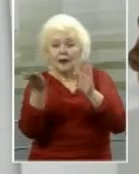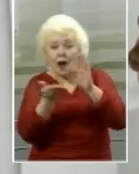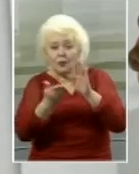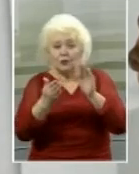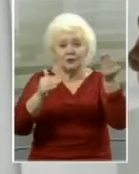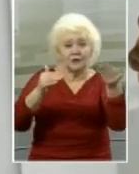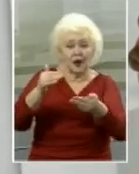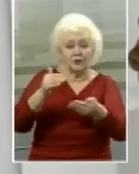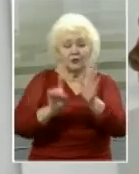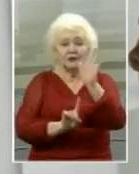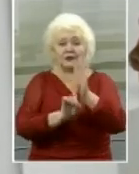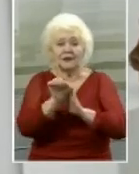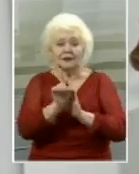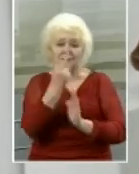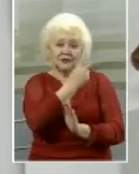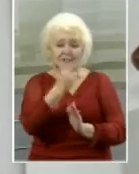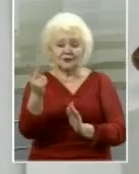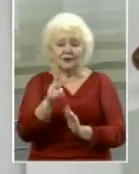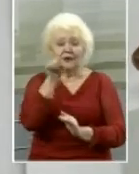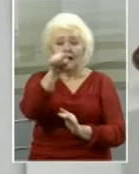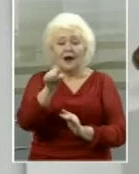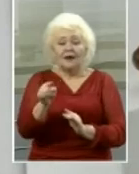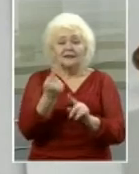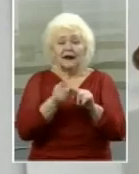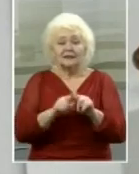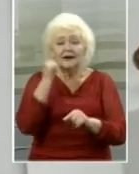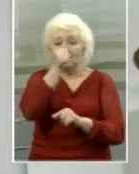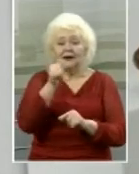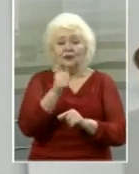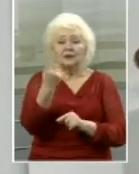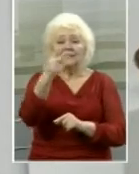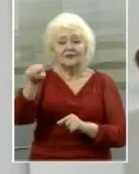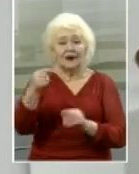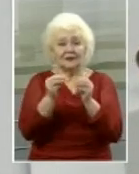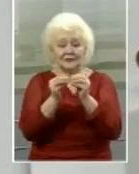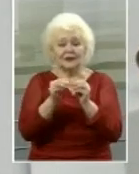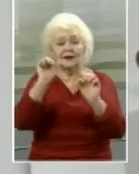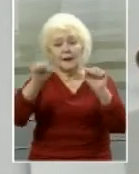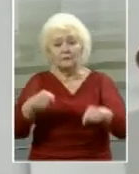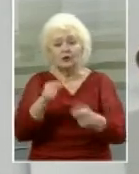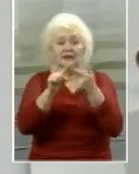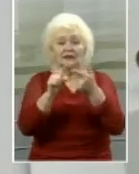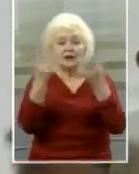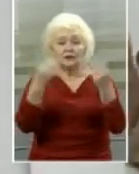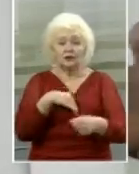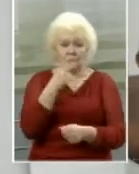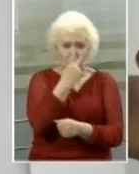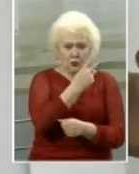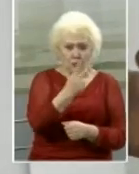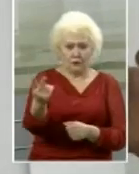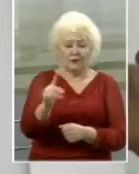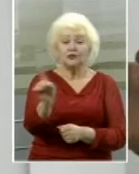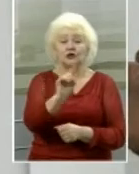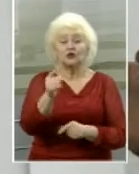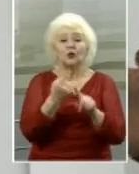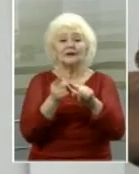обрубишь и начинаешь смотреть. Она у тебя может лежать и год, и два, и десять, а может и на второй день увидишь, что